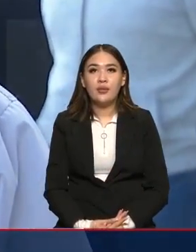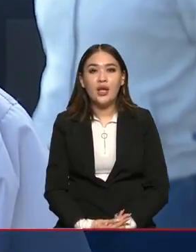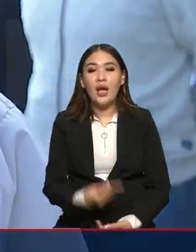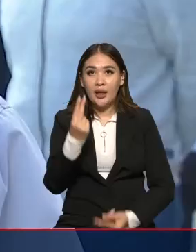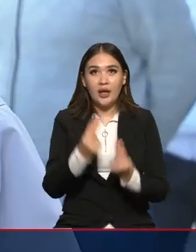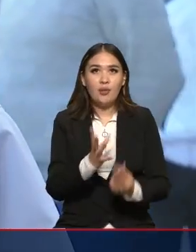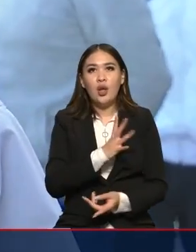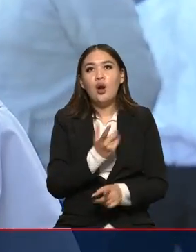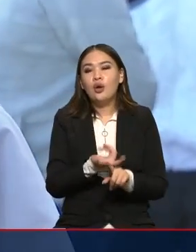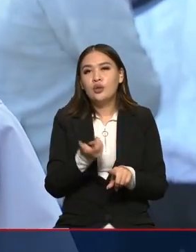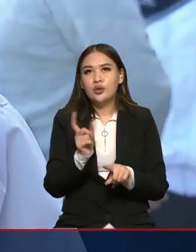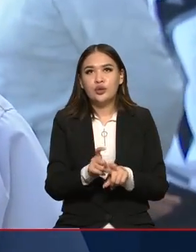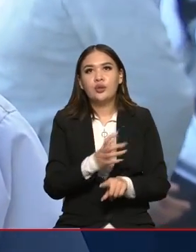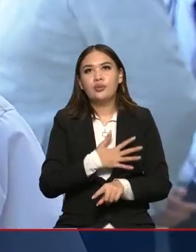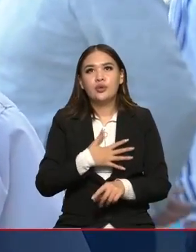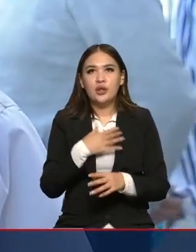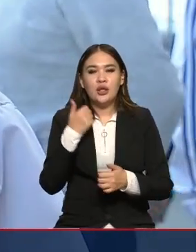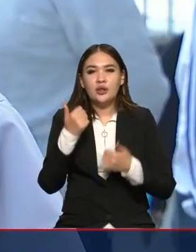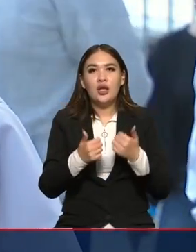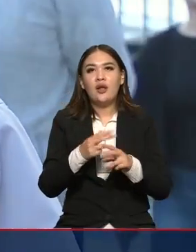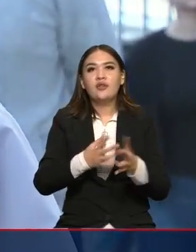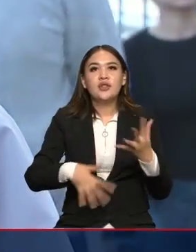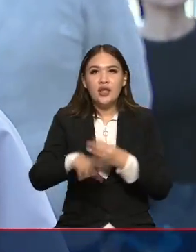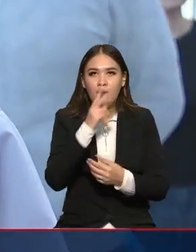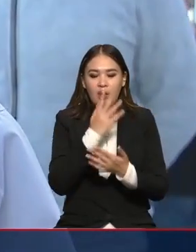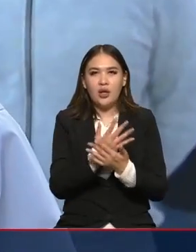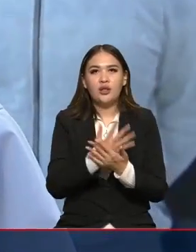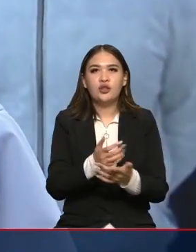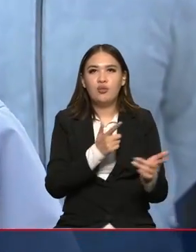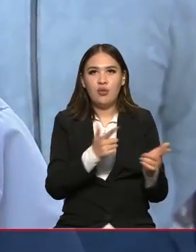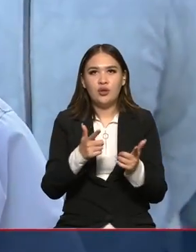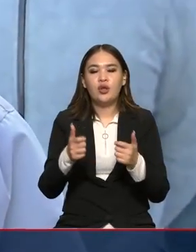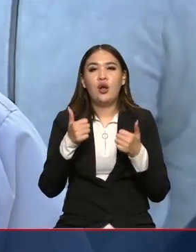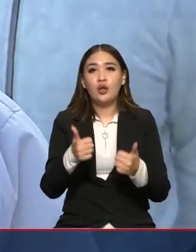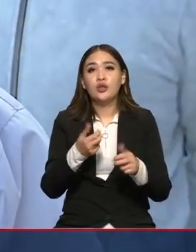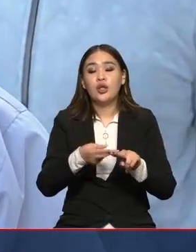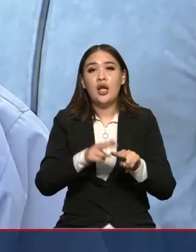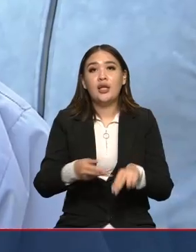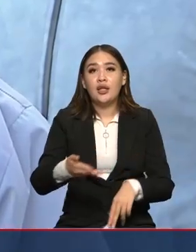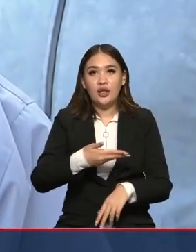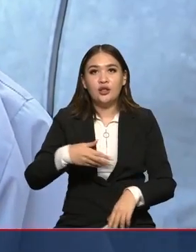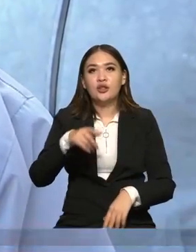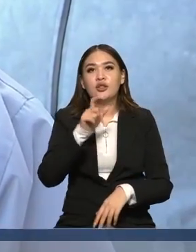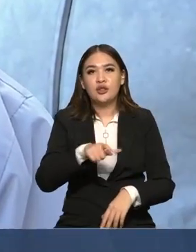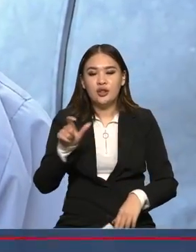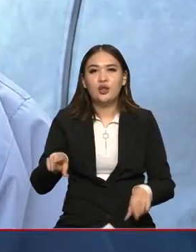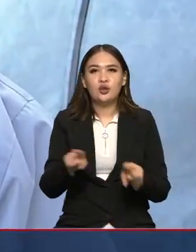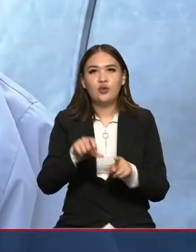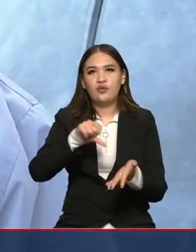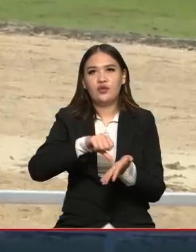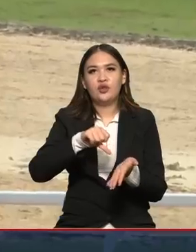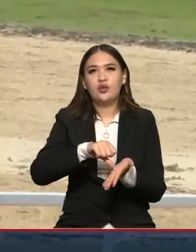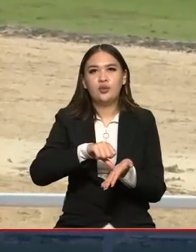Игра была очень зрелищной и состязательной. Все показали хорошую подготовленность. Наши ребята оправдали надежды, выступили